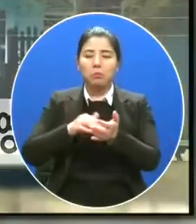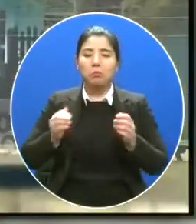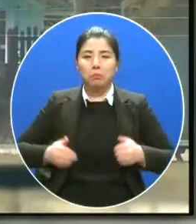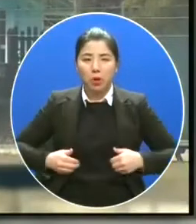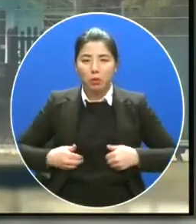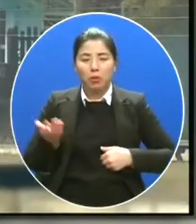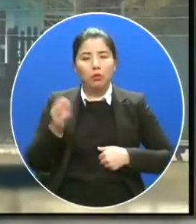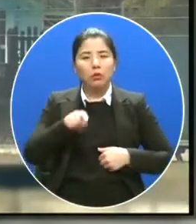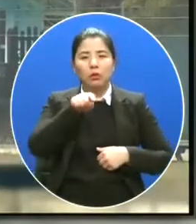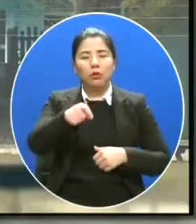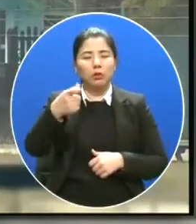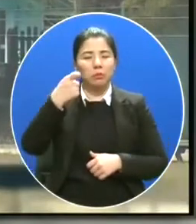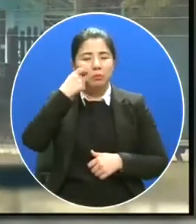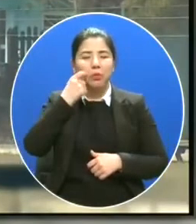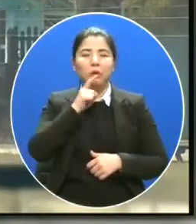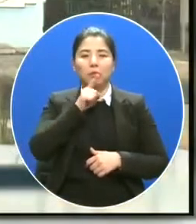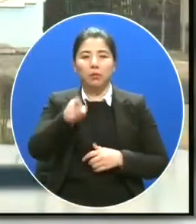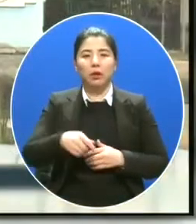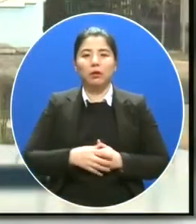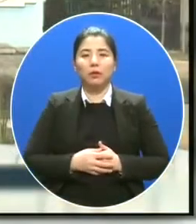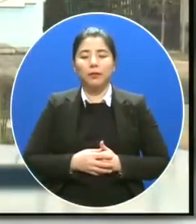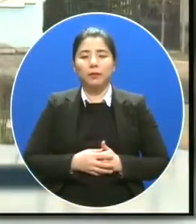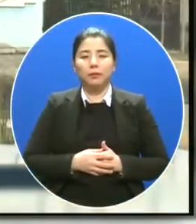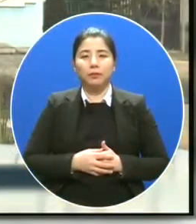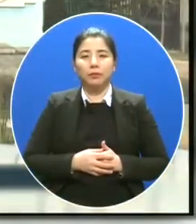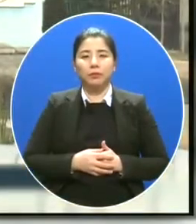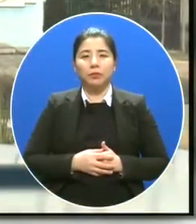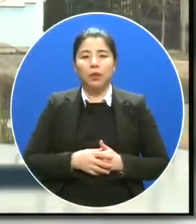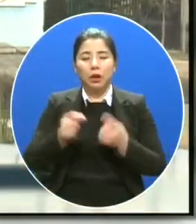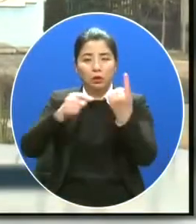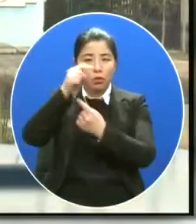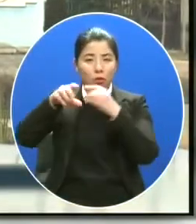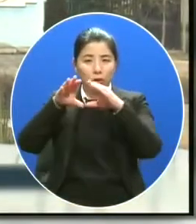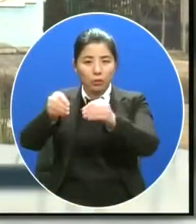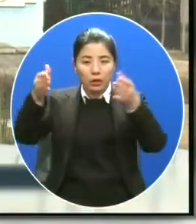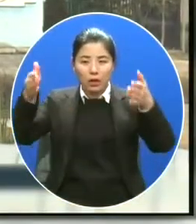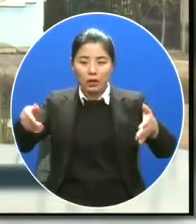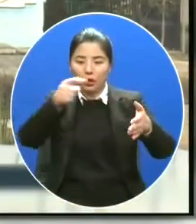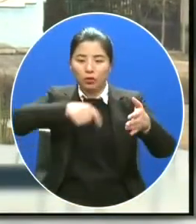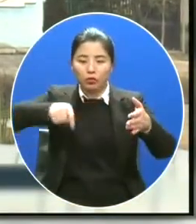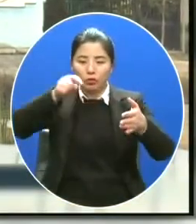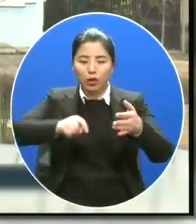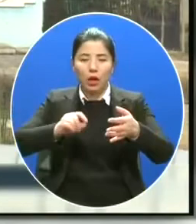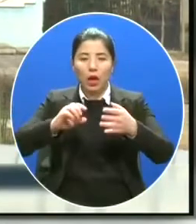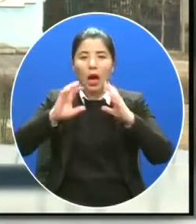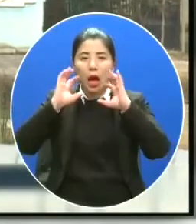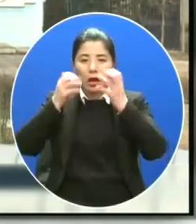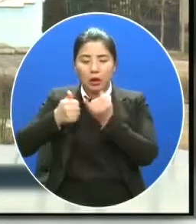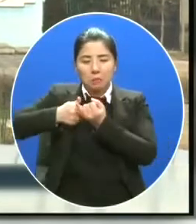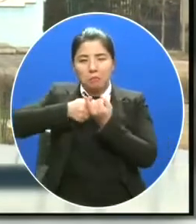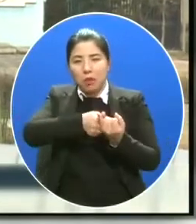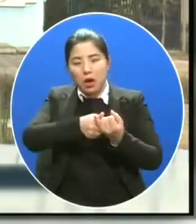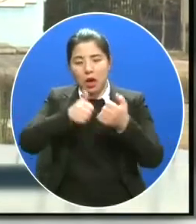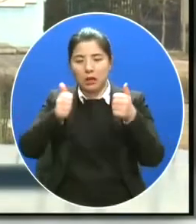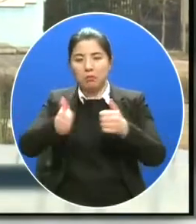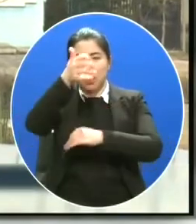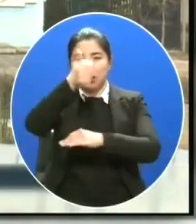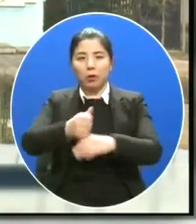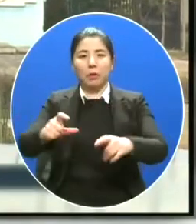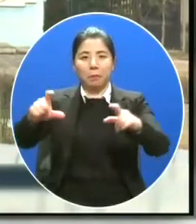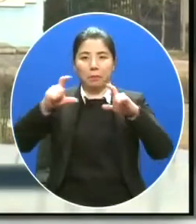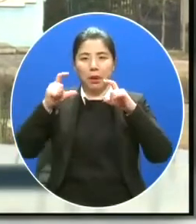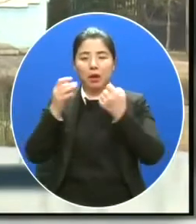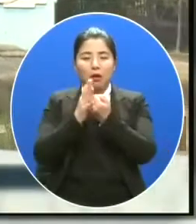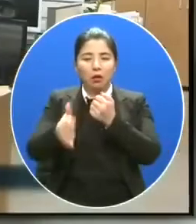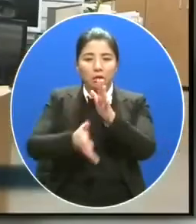복귀해야 하는데 그럴 수 없게 되었다는 소식입니다. 영업정지 기간 중에 원생간 성폭력 사건 재판 결과가